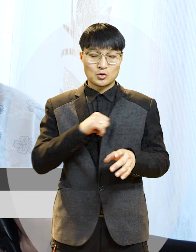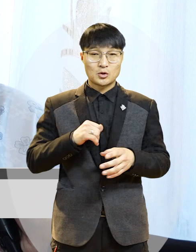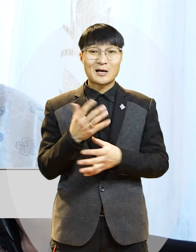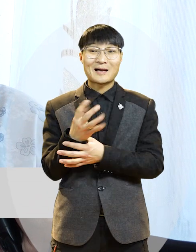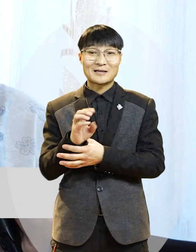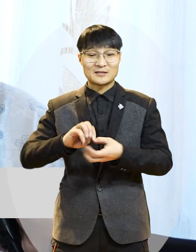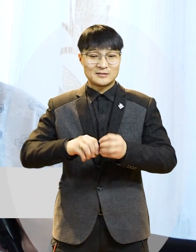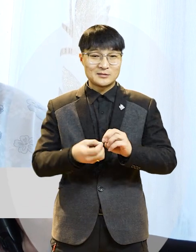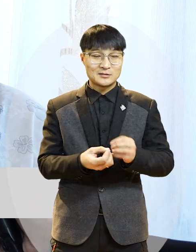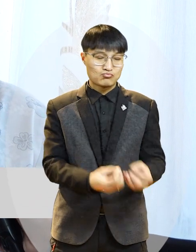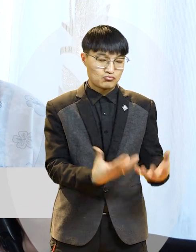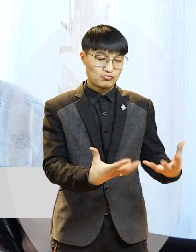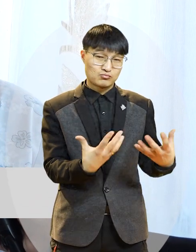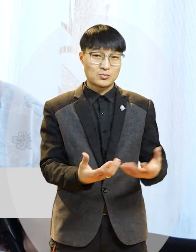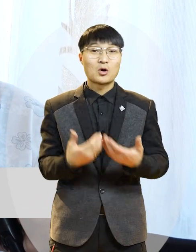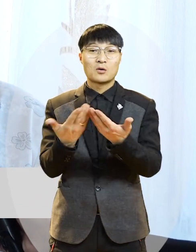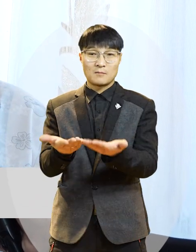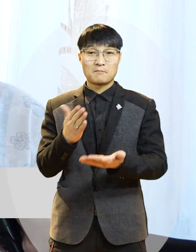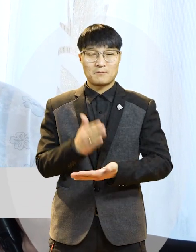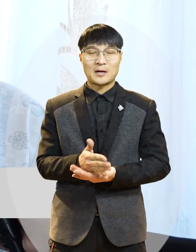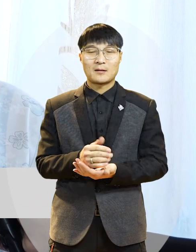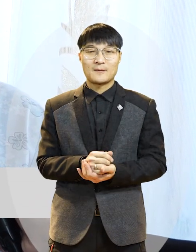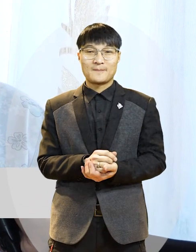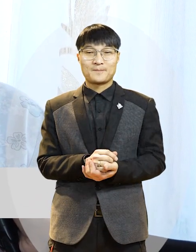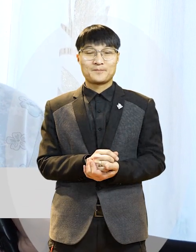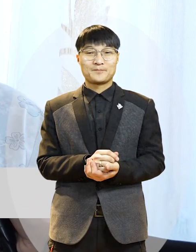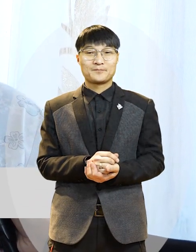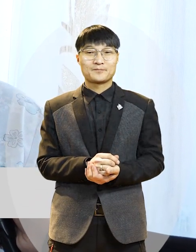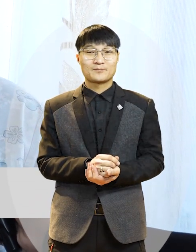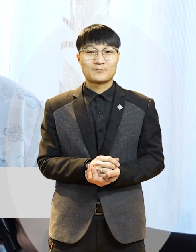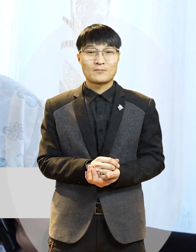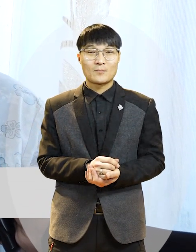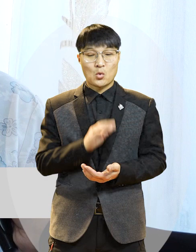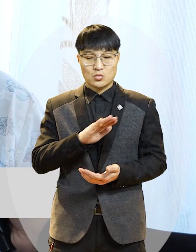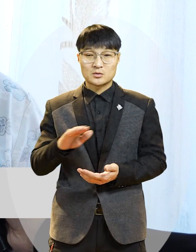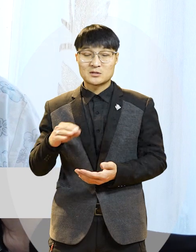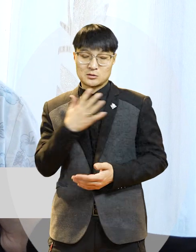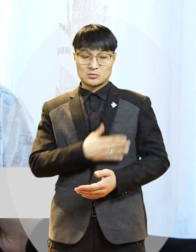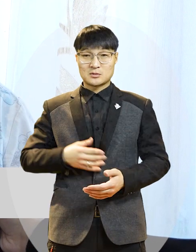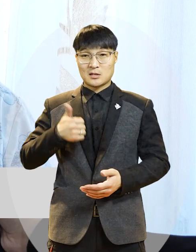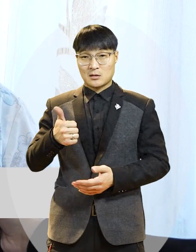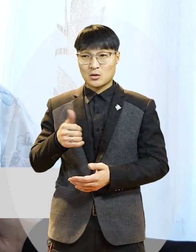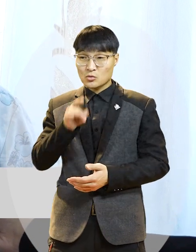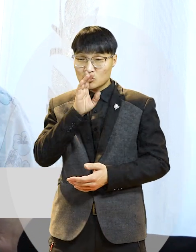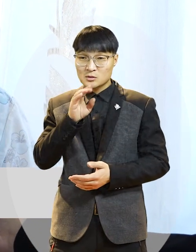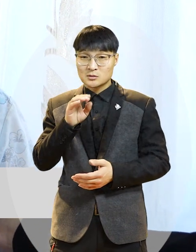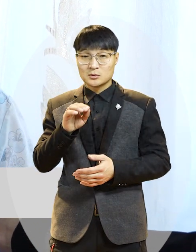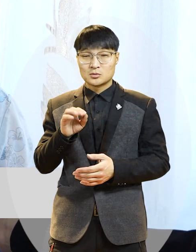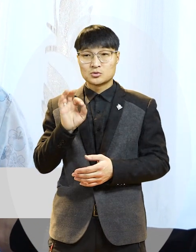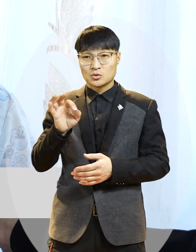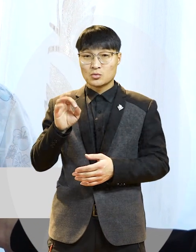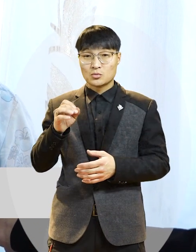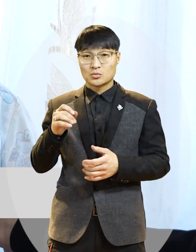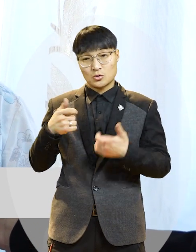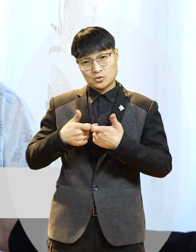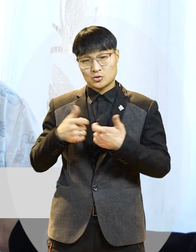юугаа юу яадаг. Түүхий бүтээгдэхүүн авалт тэрийгээ өөрсдөө боловсруулах хүүхдэд өгдөг. Тэгээ янз янзын амтлагч хийдэггүй. Яг ориг өөрийнх нь амтар